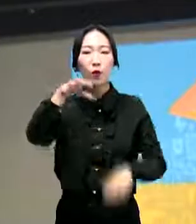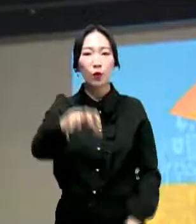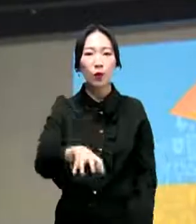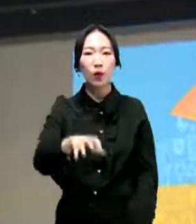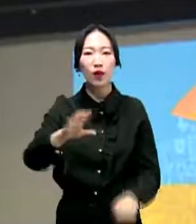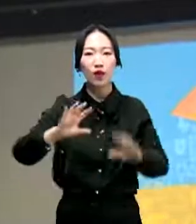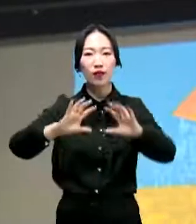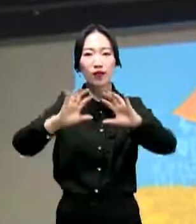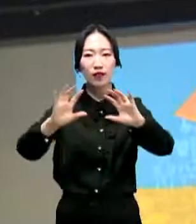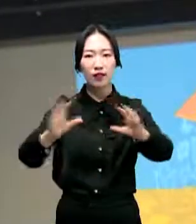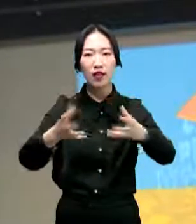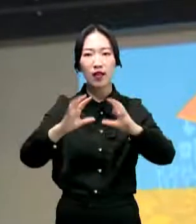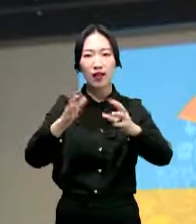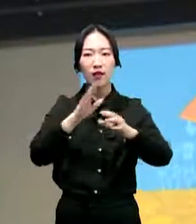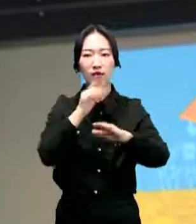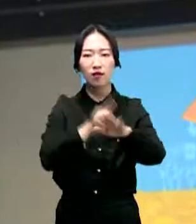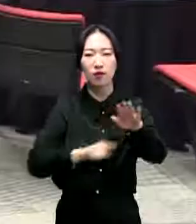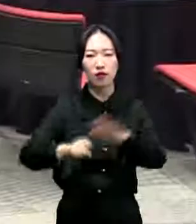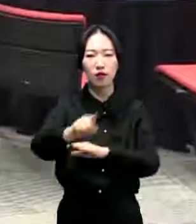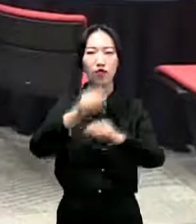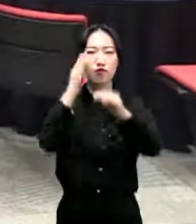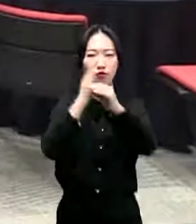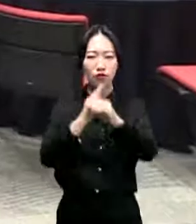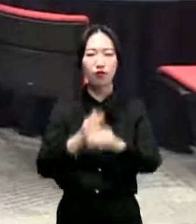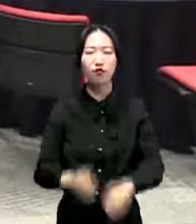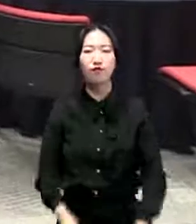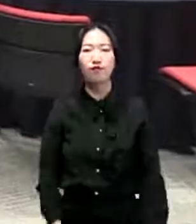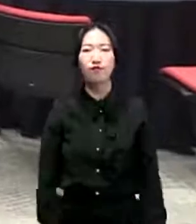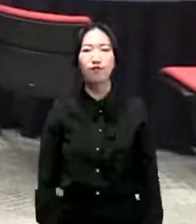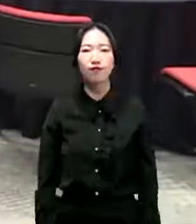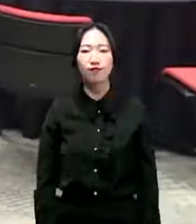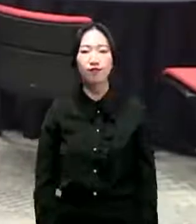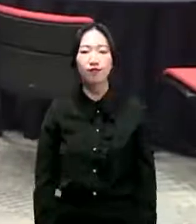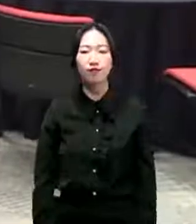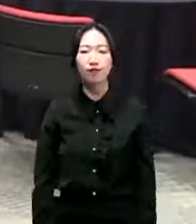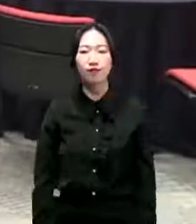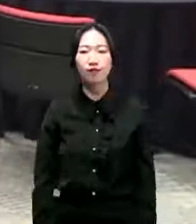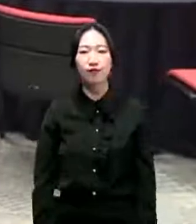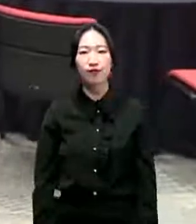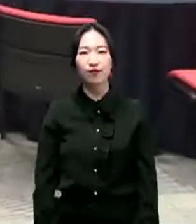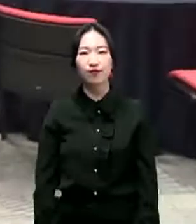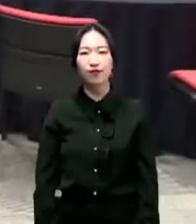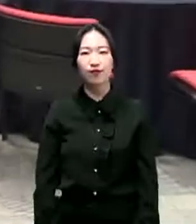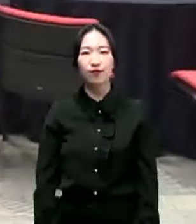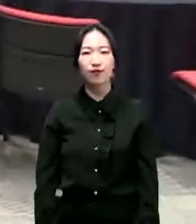도시로서 발돋움하는 계기가 되고 있습니다. NIB 뉴스 원태규입니다.